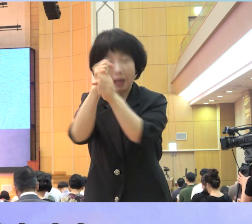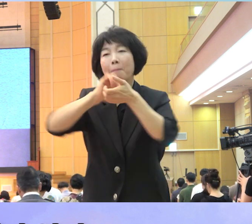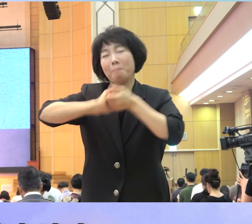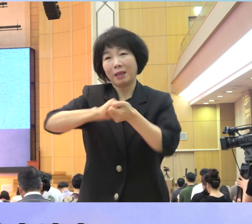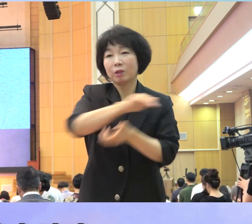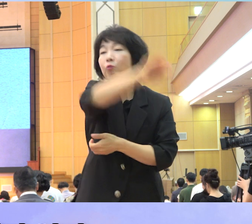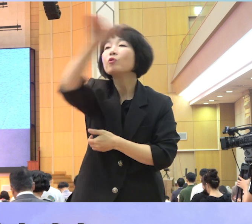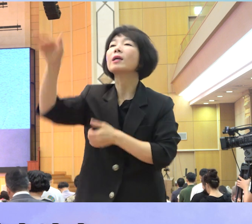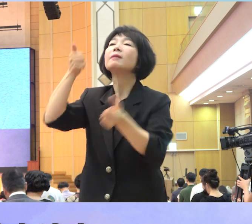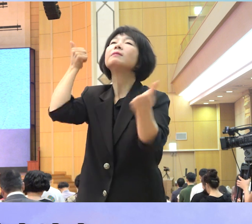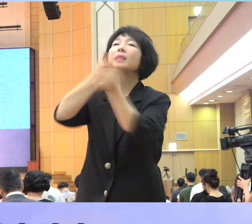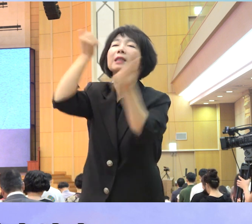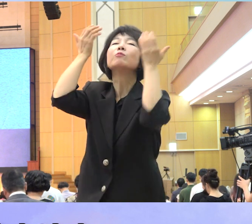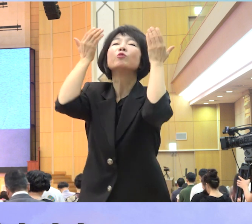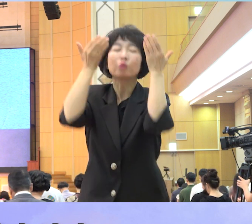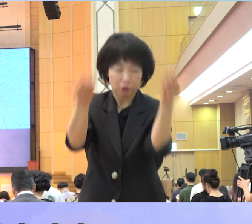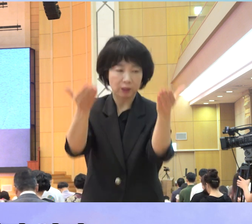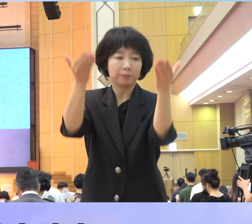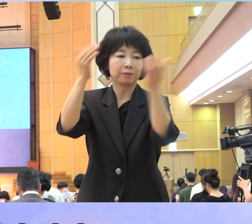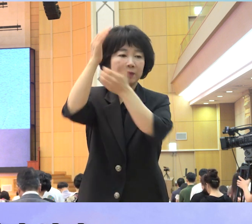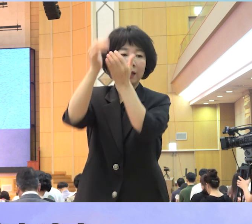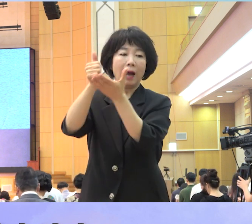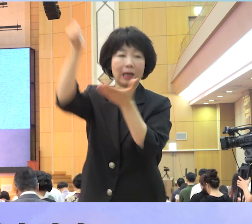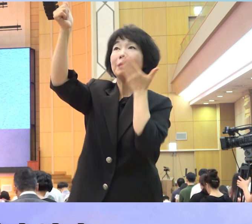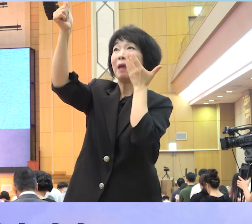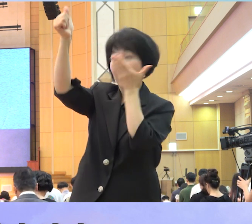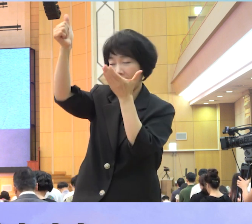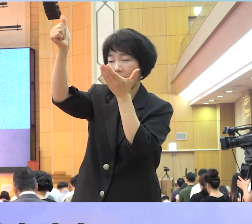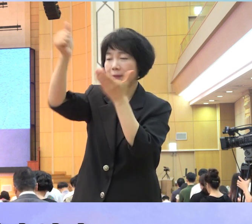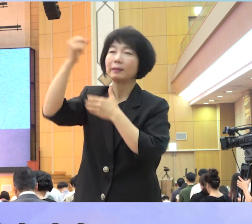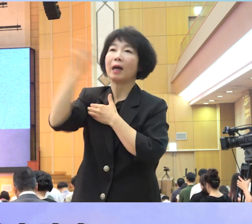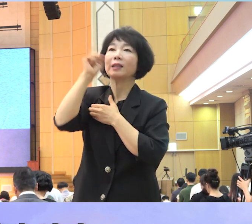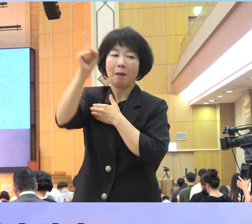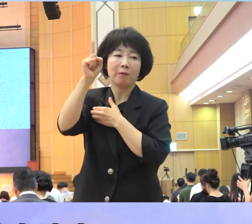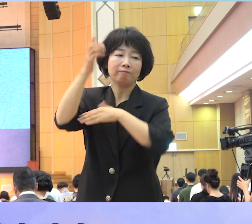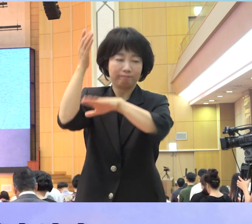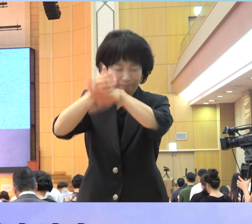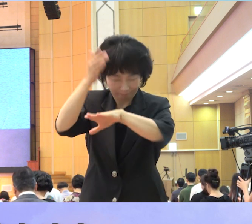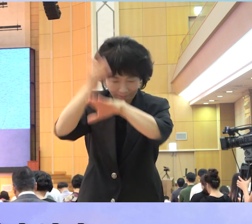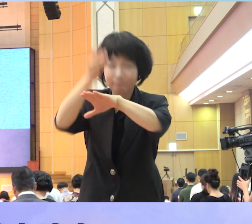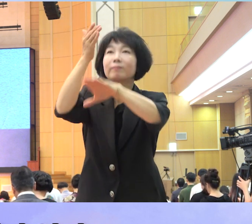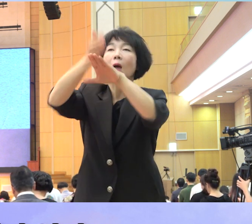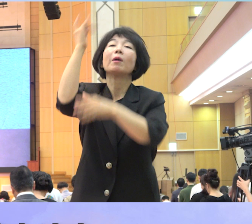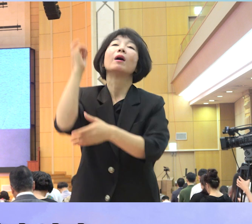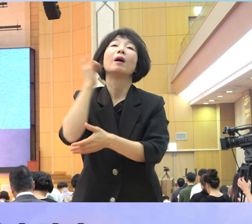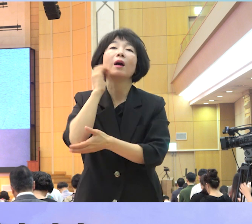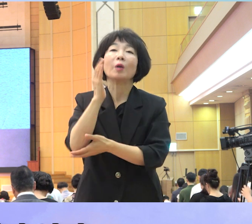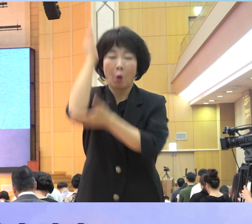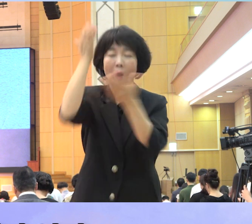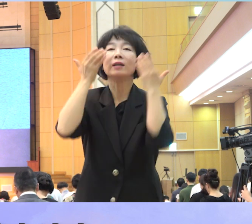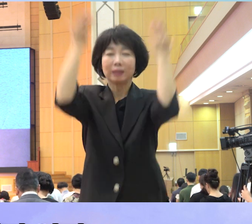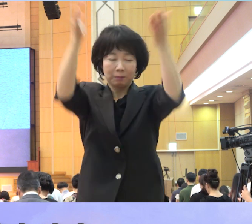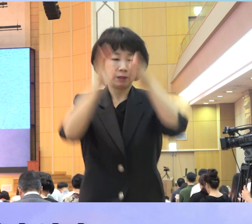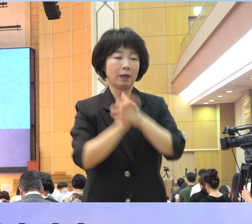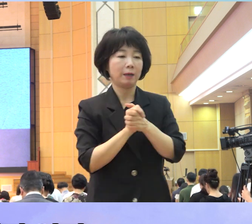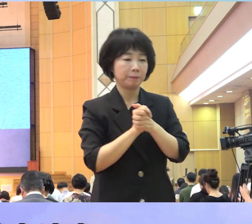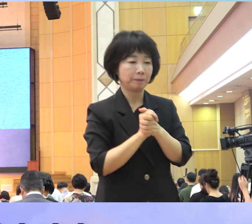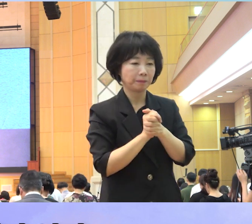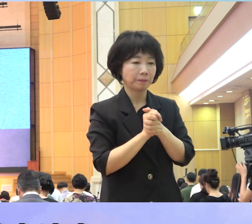반드시 우리에게 이김을 주시는 하나님께 다시 한번 감사와 영광을